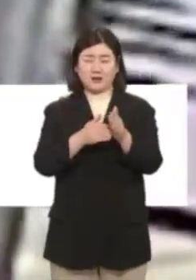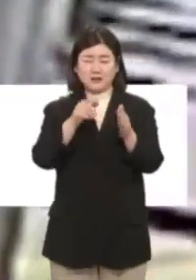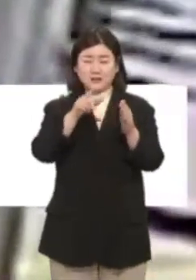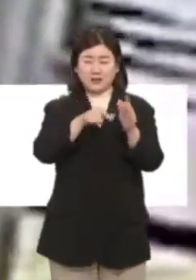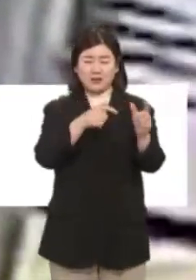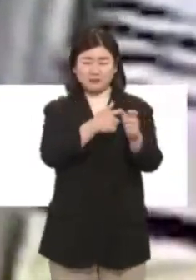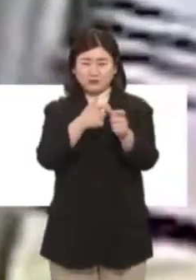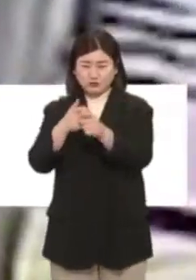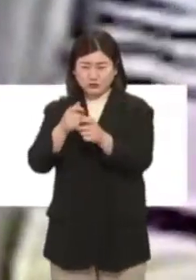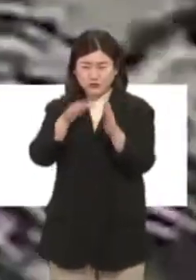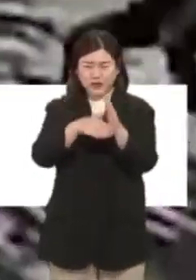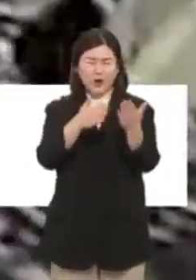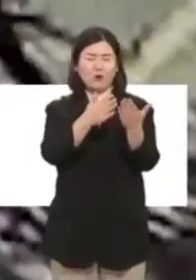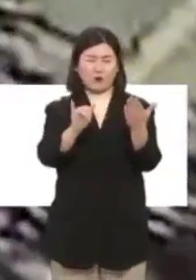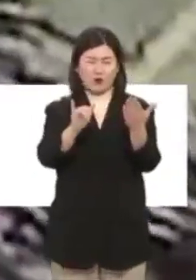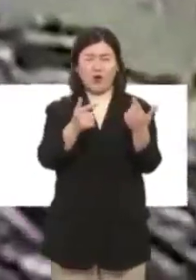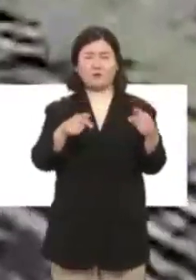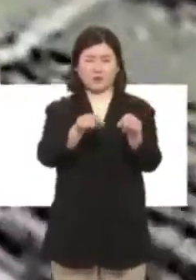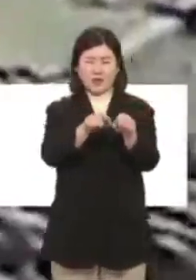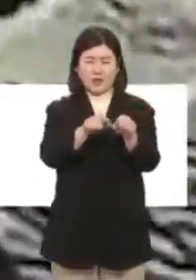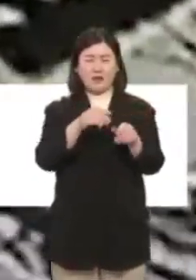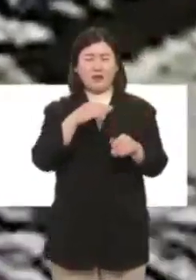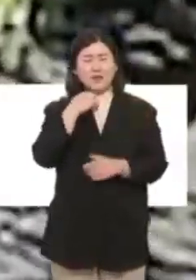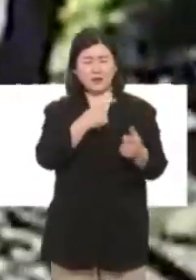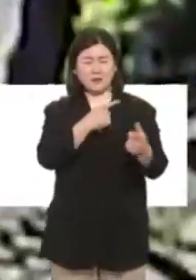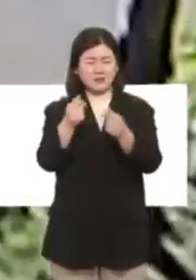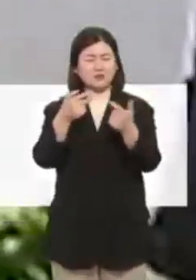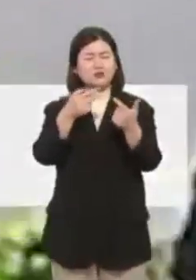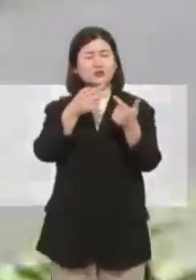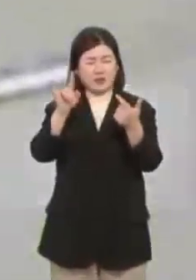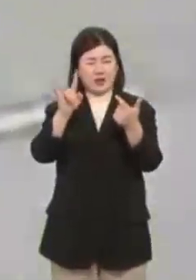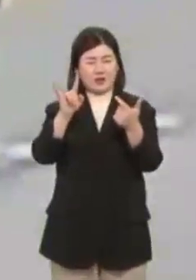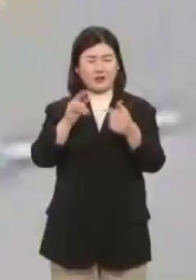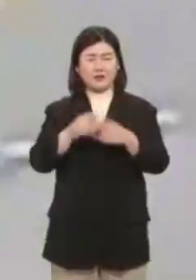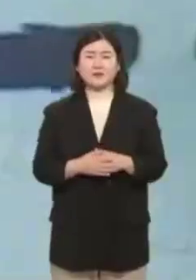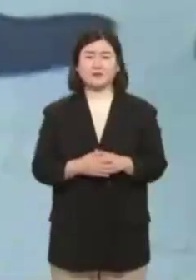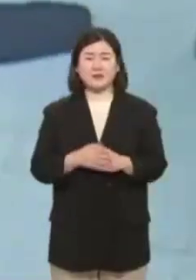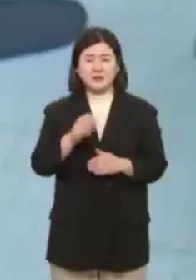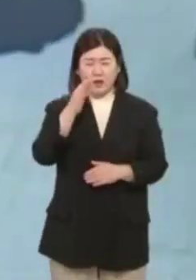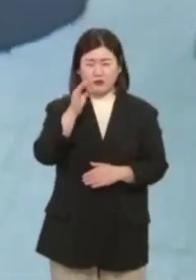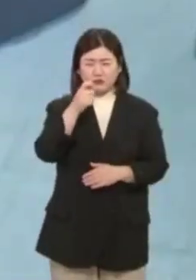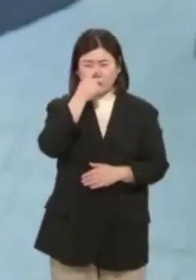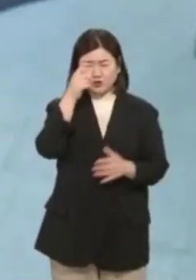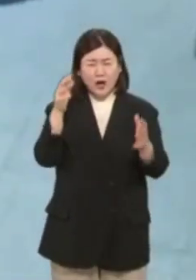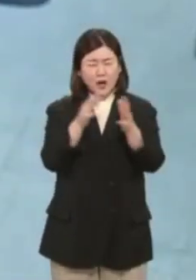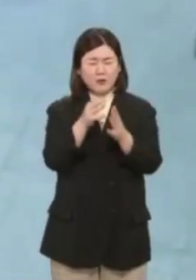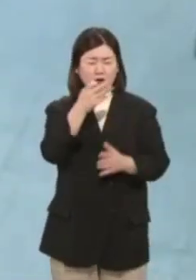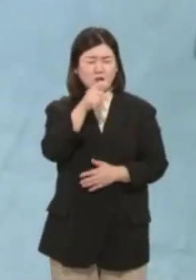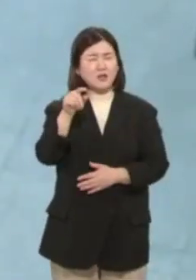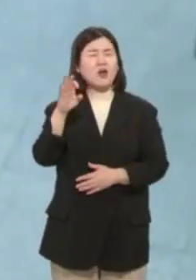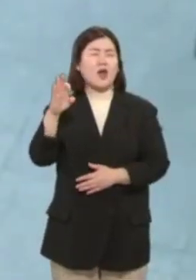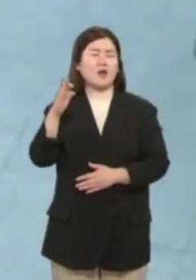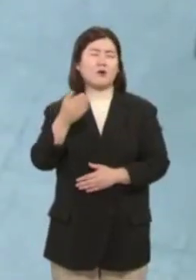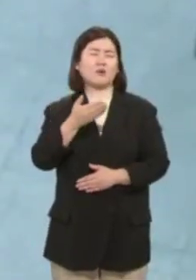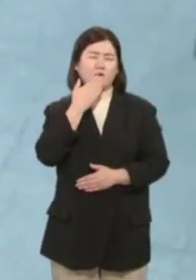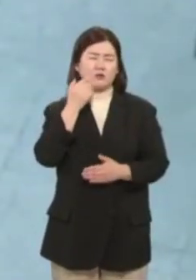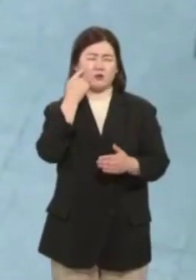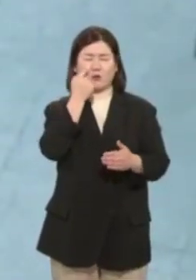당시 자리에는 ac를 포함해 9명이 있었는데 이들은 모두 60대 중후반으로 맥주와 소주를 포함해 13병에서